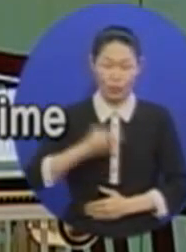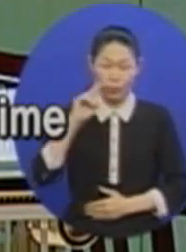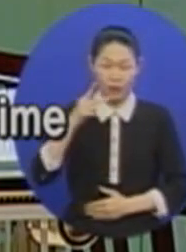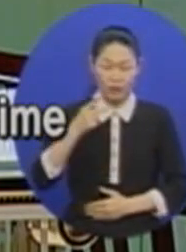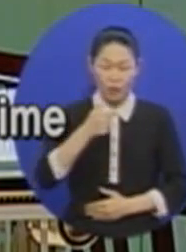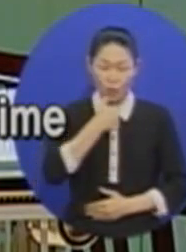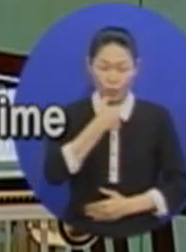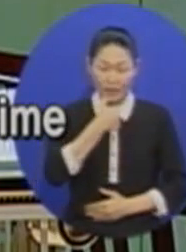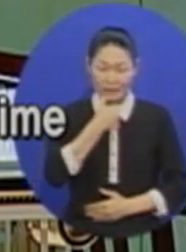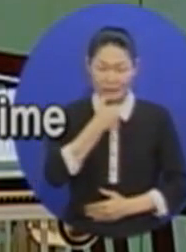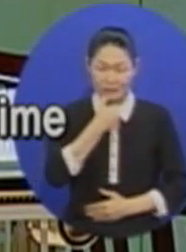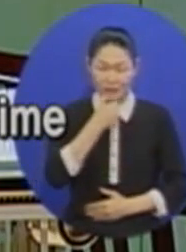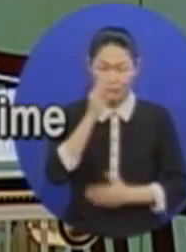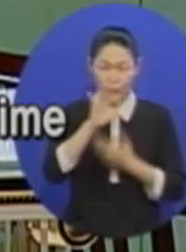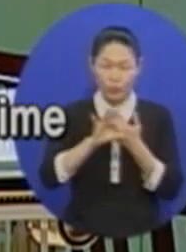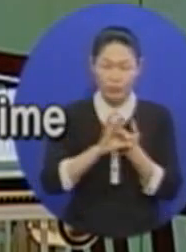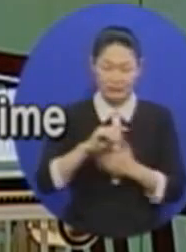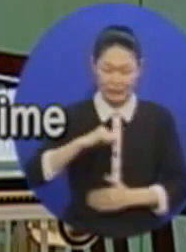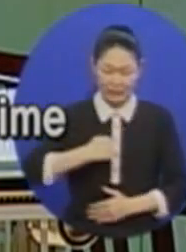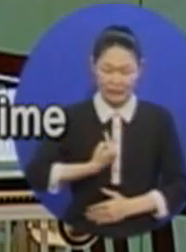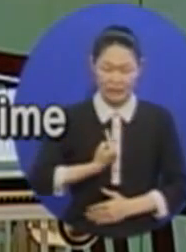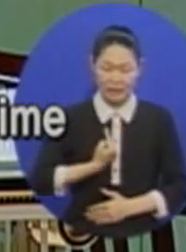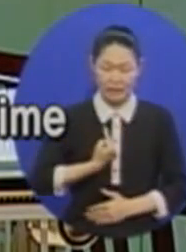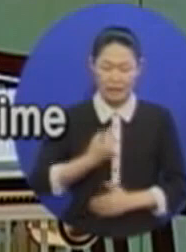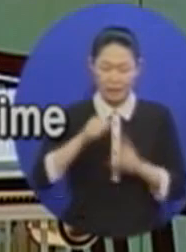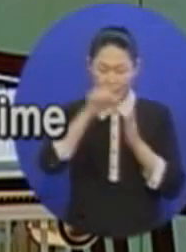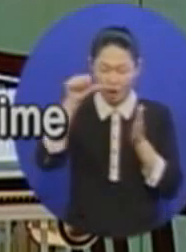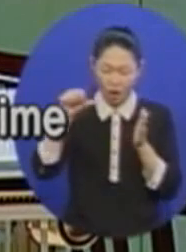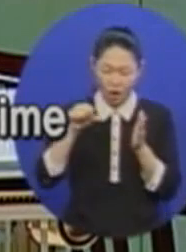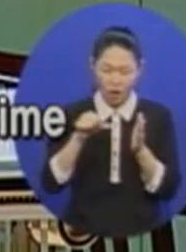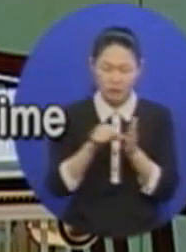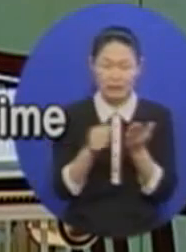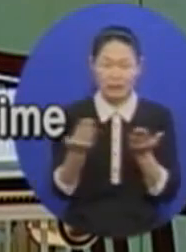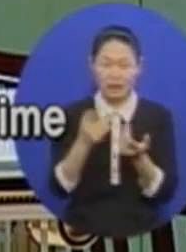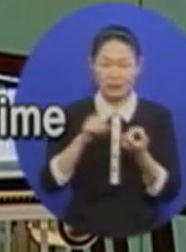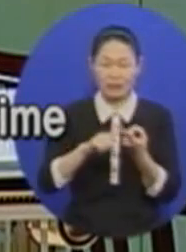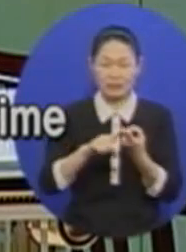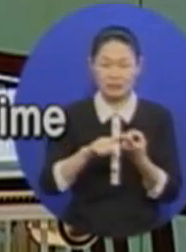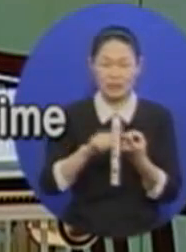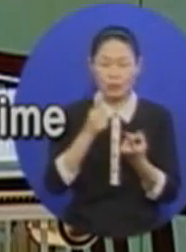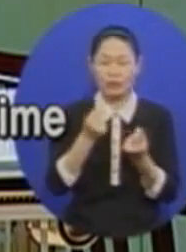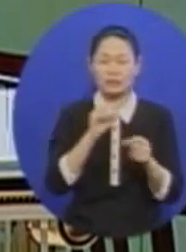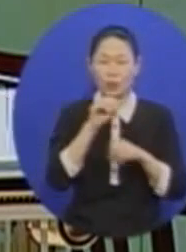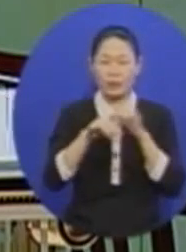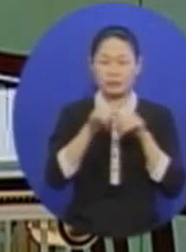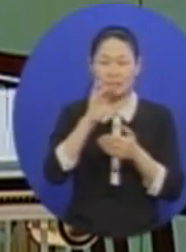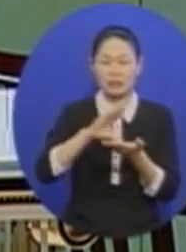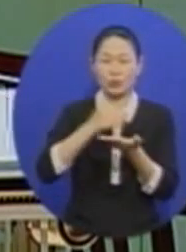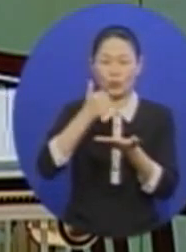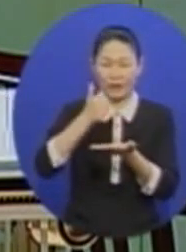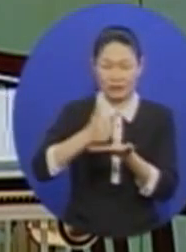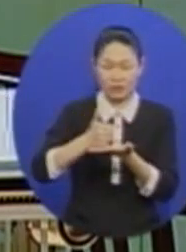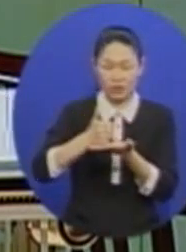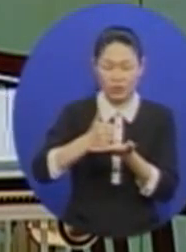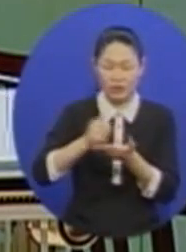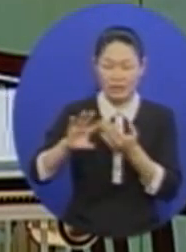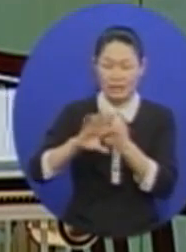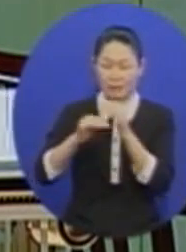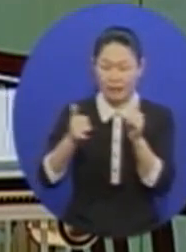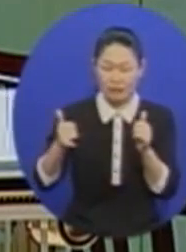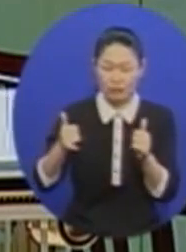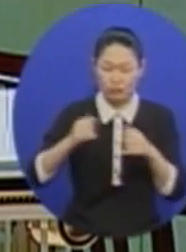18절에 자기가 평생 사역의 했던 것을 이렇게 고백했어요 그리스도께서 이방인들을